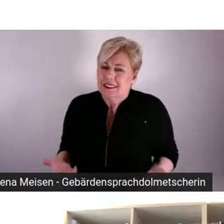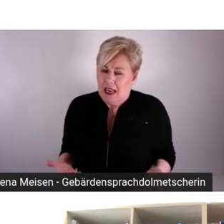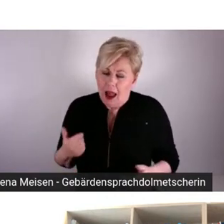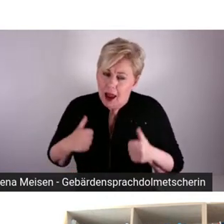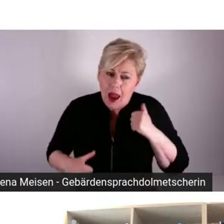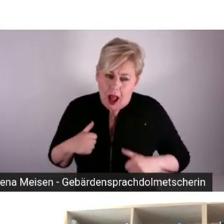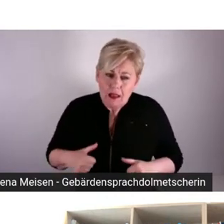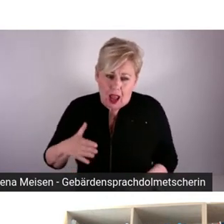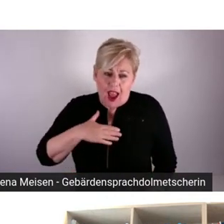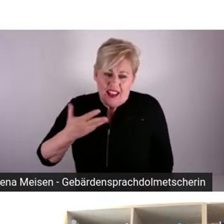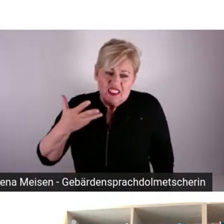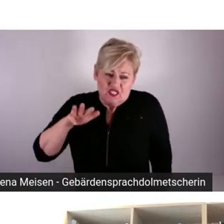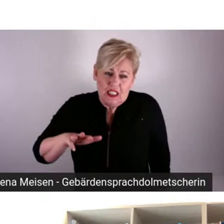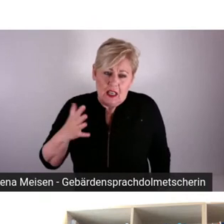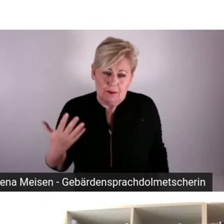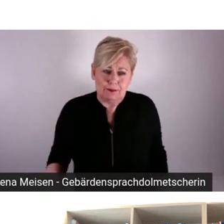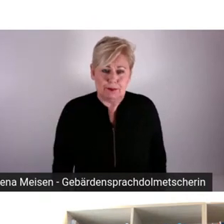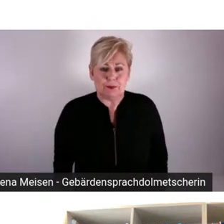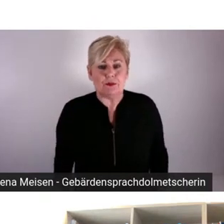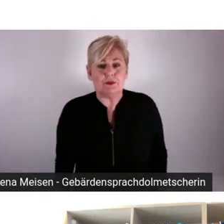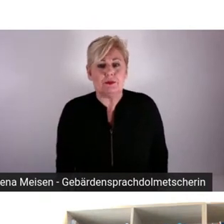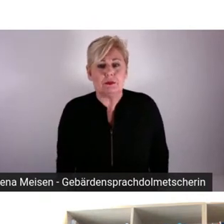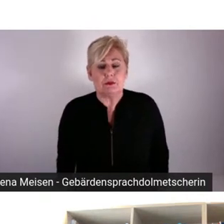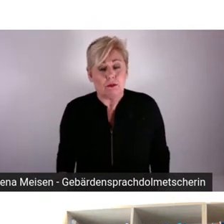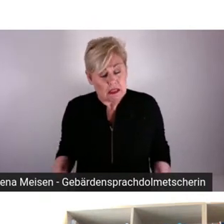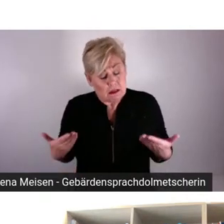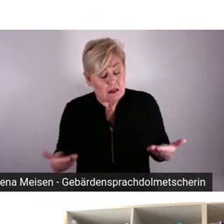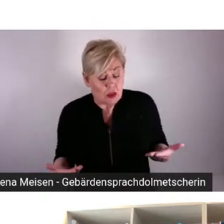leider bei Hartz IV so der Fall war und ist.